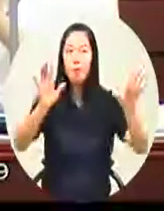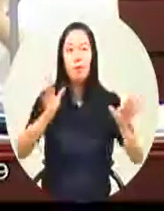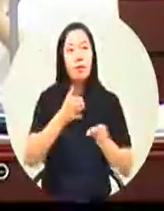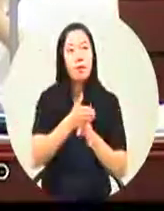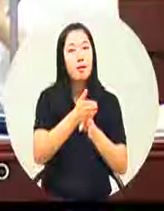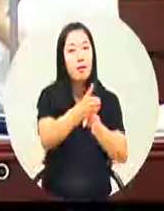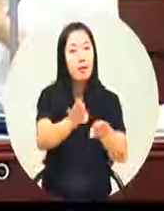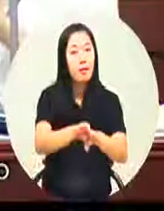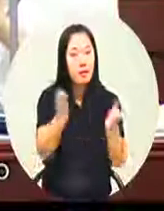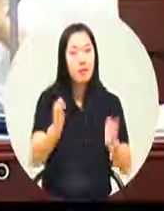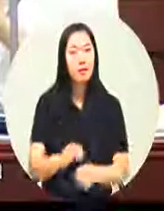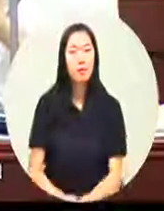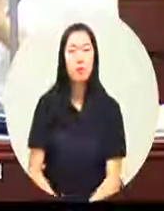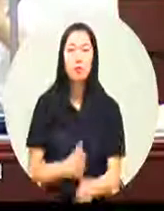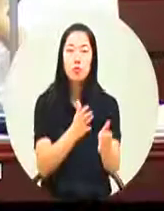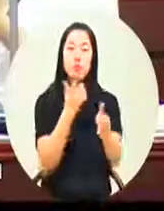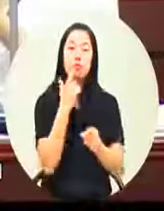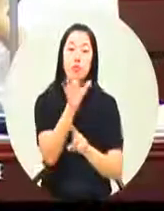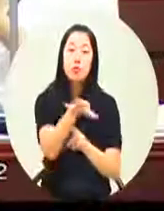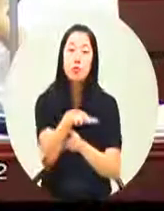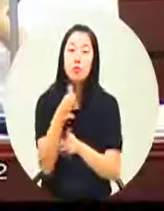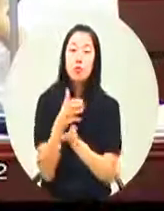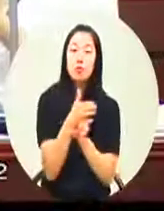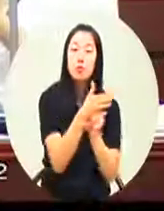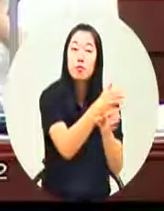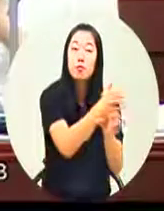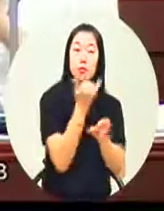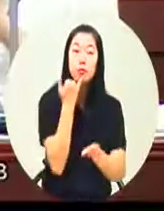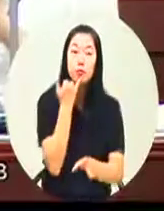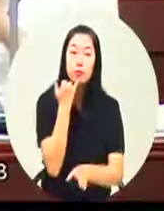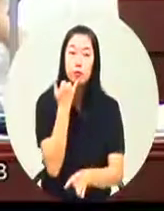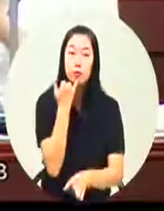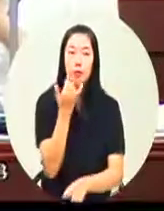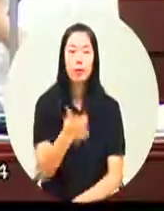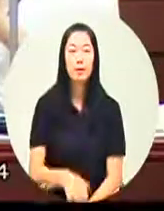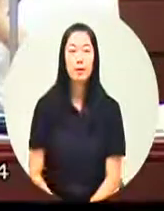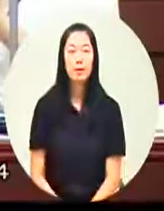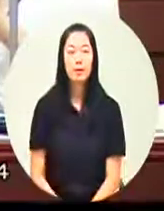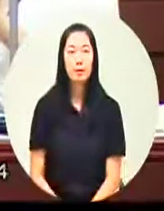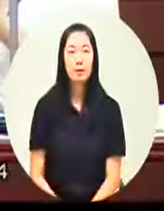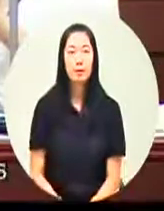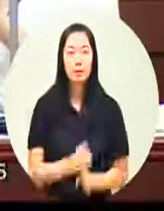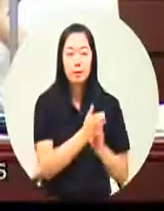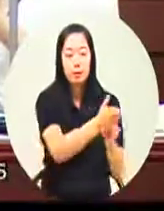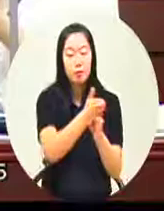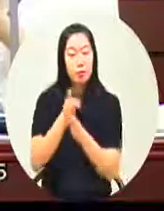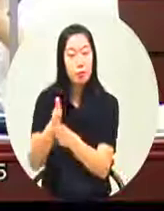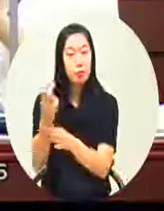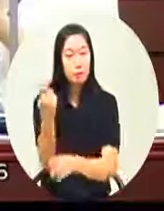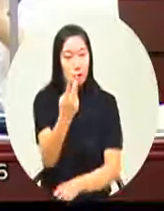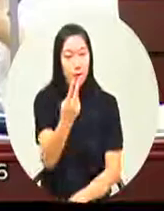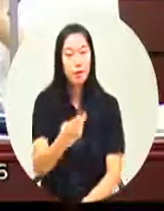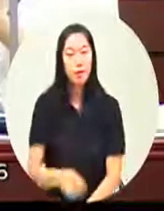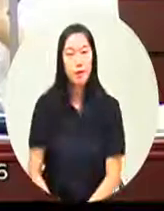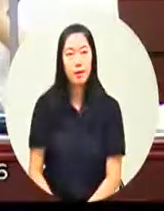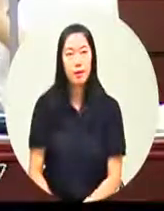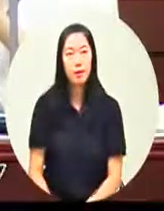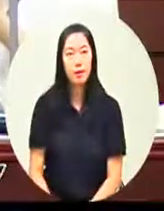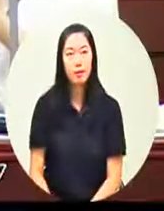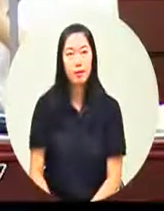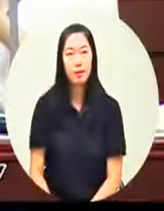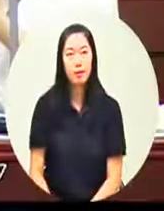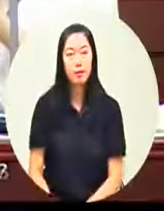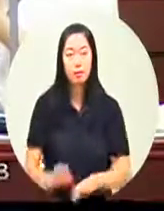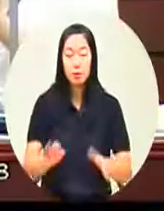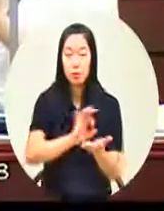美浓去吗？旗山美浓吗？ 我跟议员报告哈，我们这两部这个双层巴士，因为它所